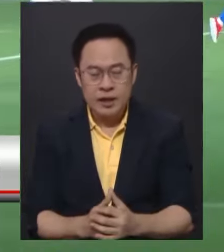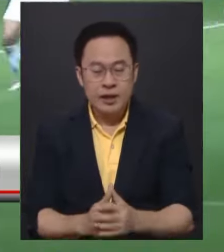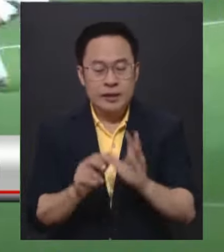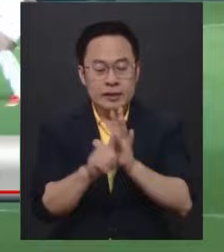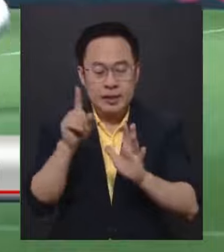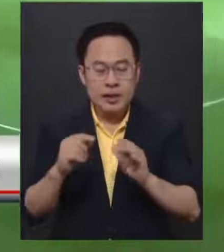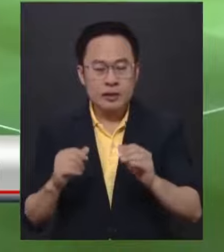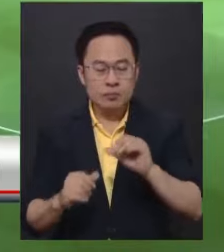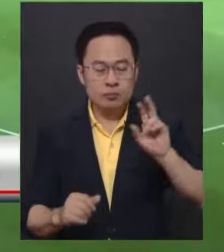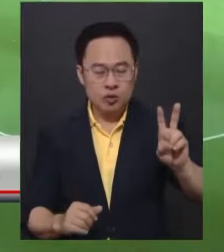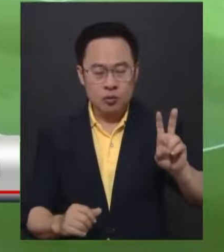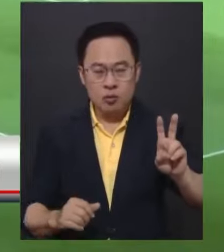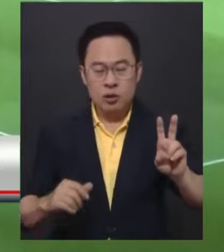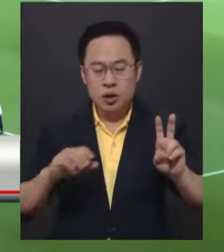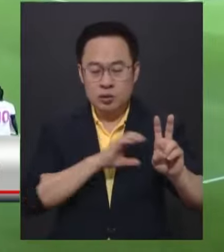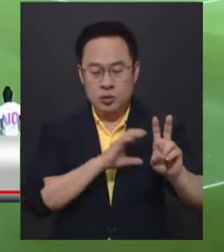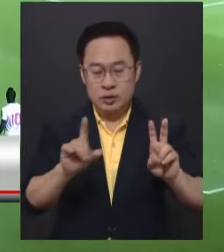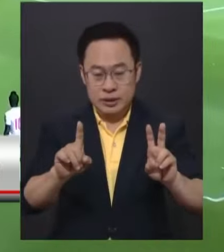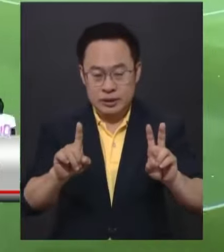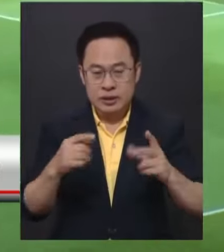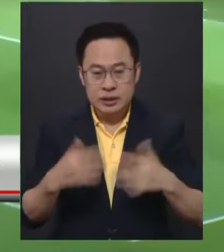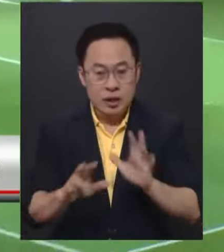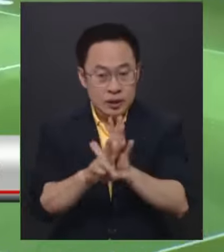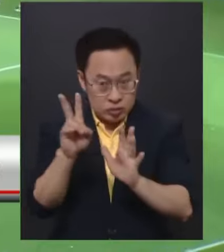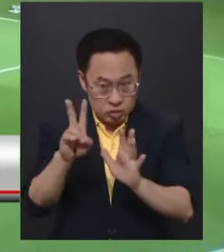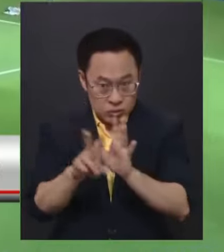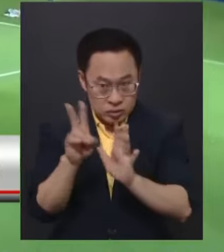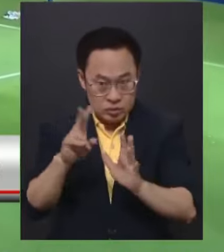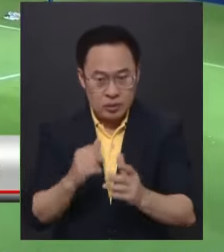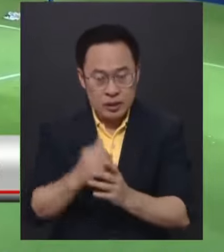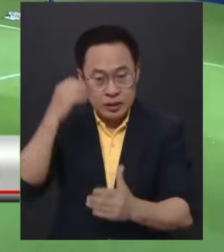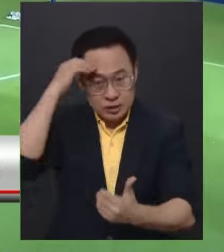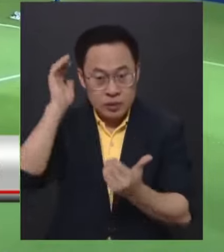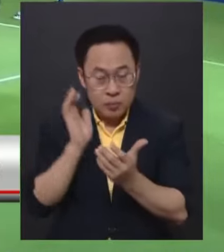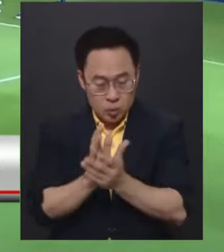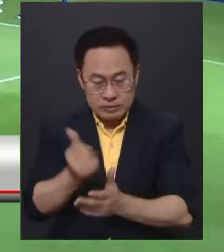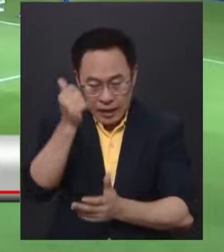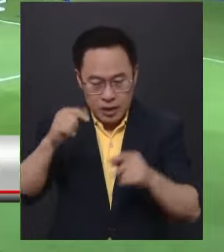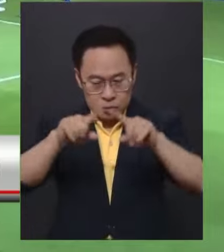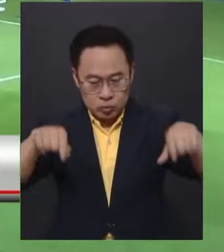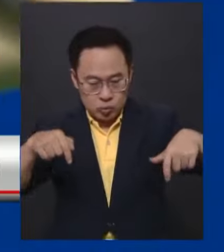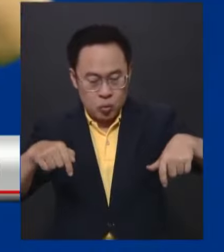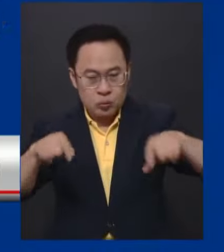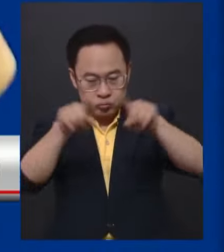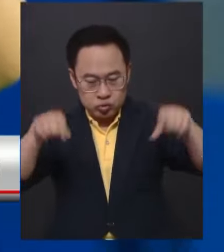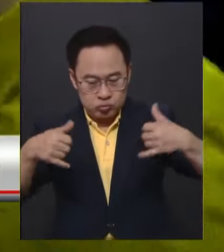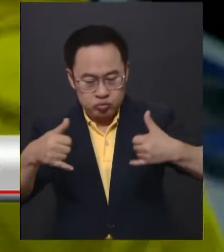ครับครึ่งหลังเทโรนะครับมาได้จังหวะจุดโทษนะครับจังหวะ